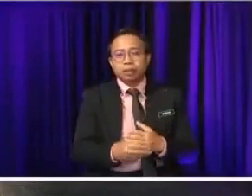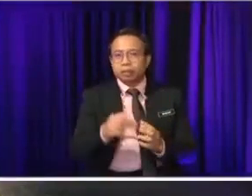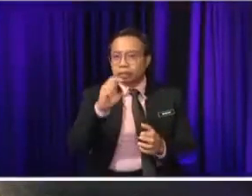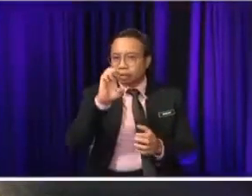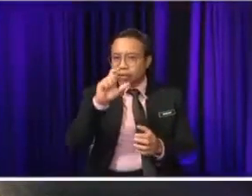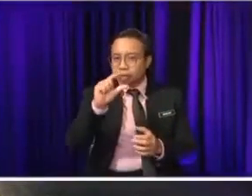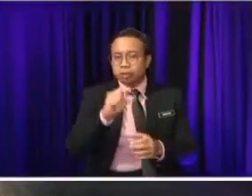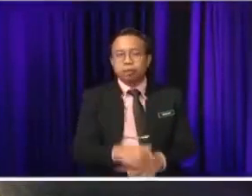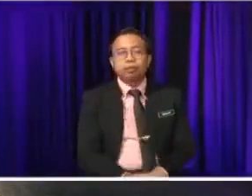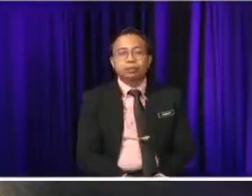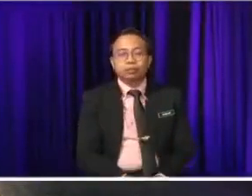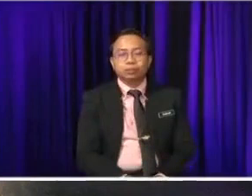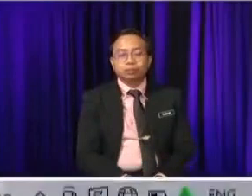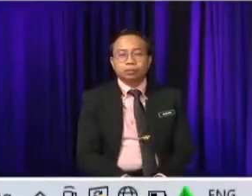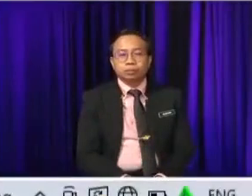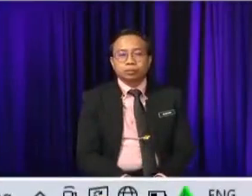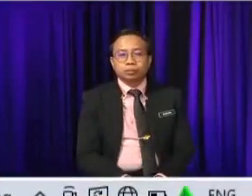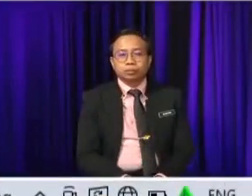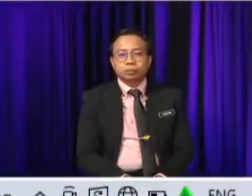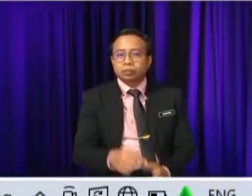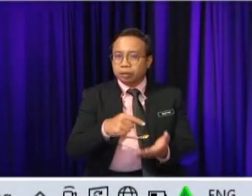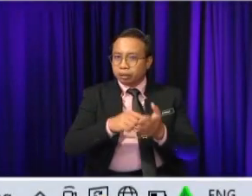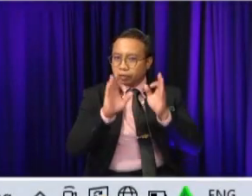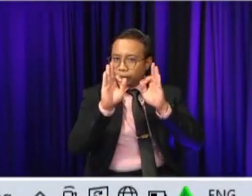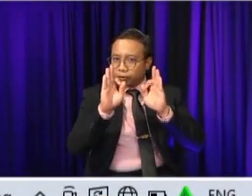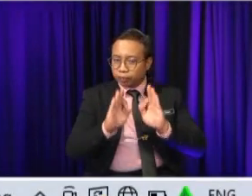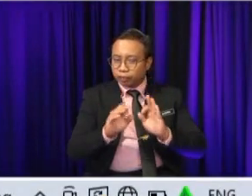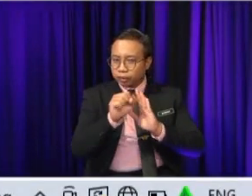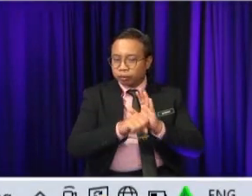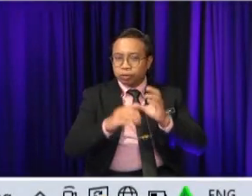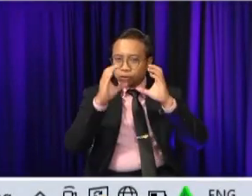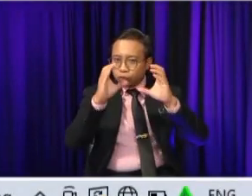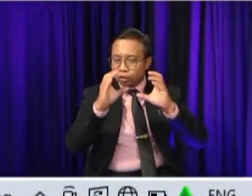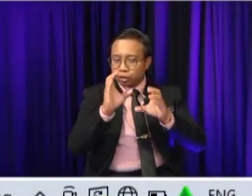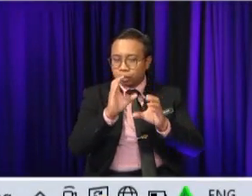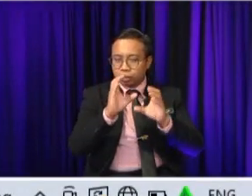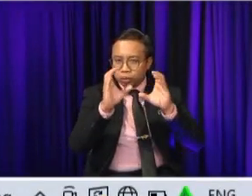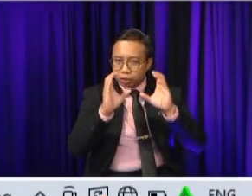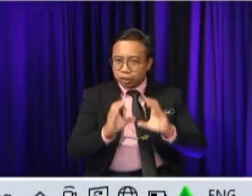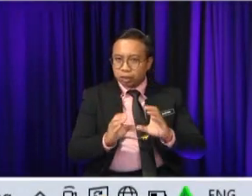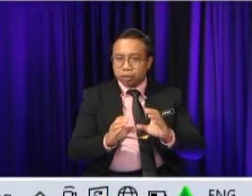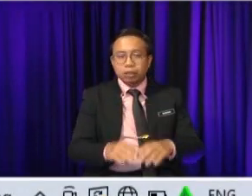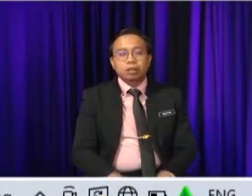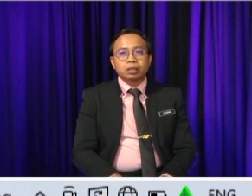yang ini Oke yaitu Ini format adalah secara menegak sebab